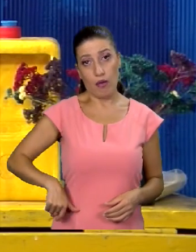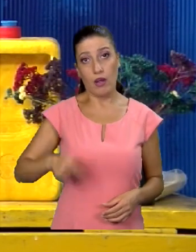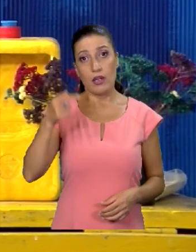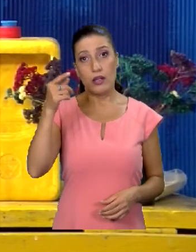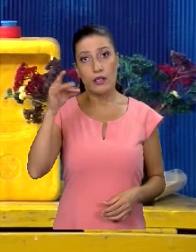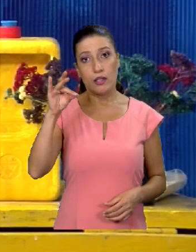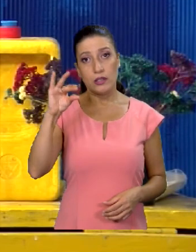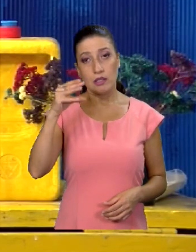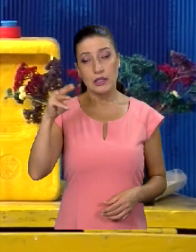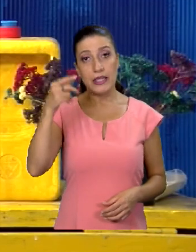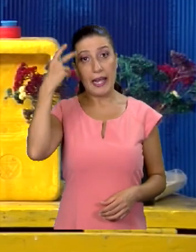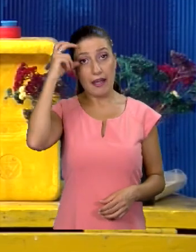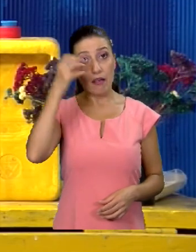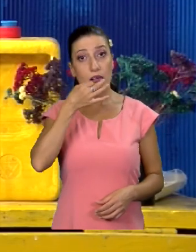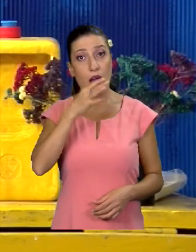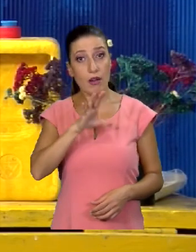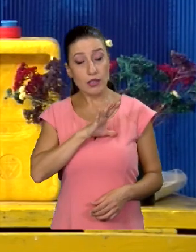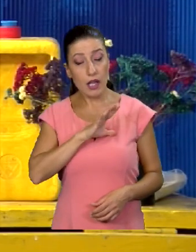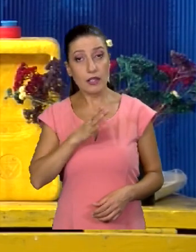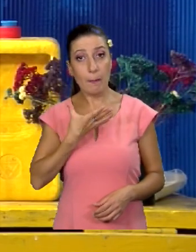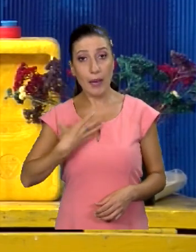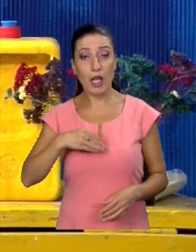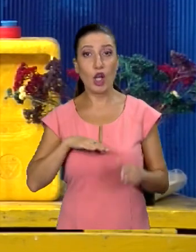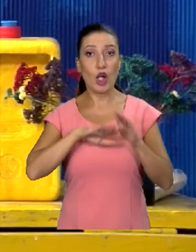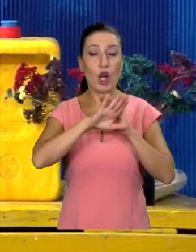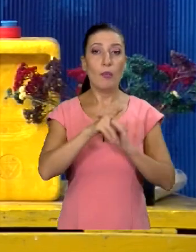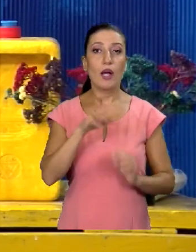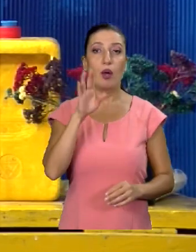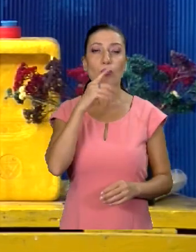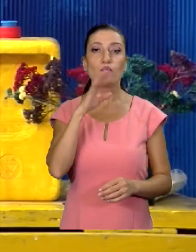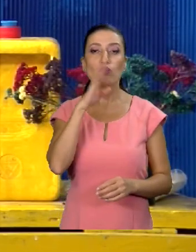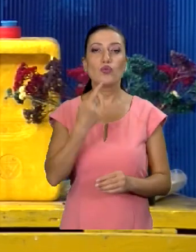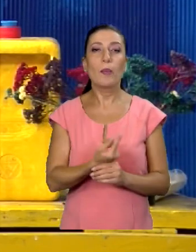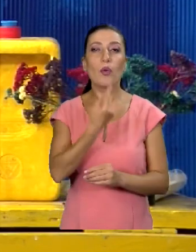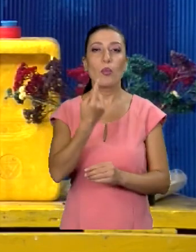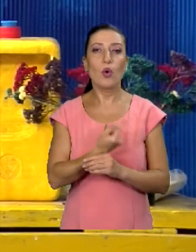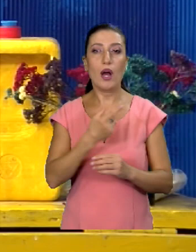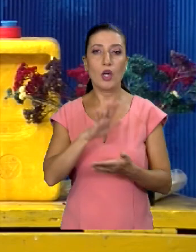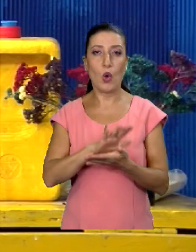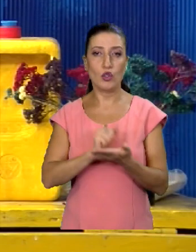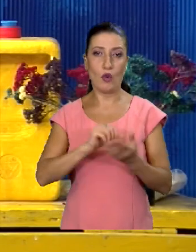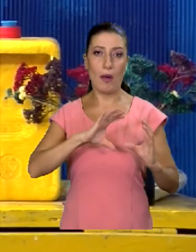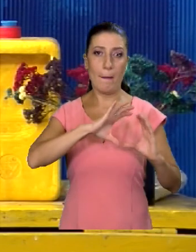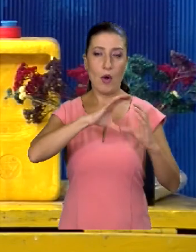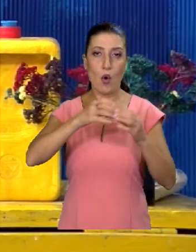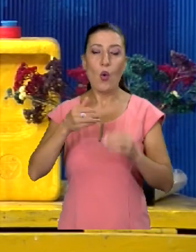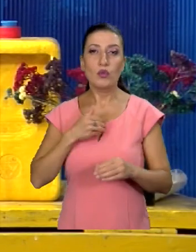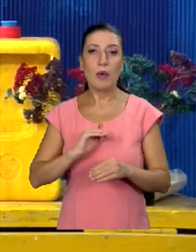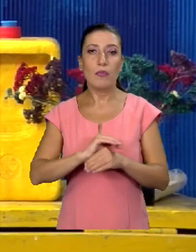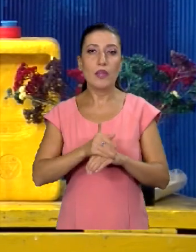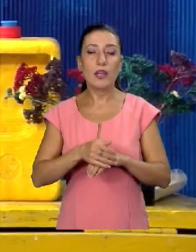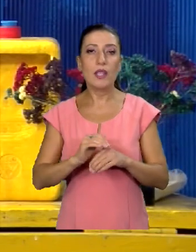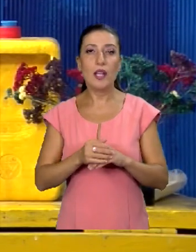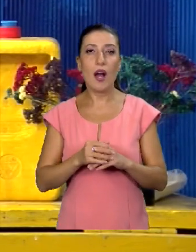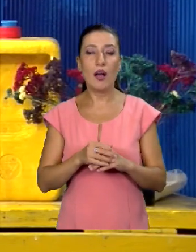Քերին ասաց, որ գնում ենք պուլպուլակների մոլորակ, ուզում եմ նարնջի հյութ